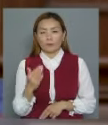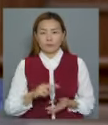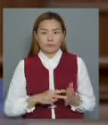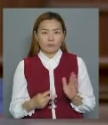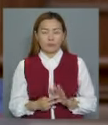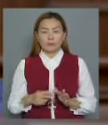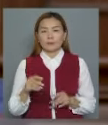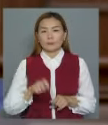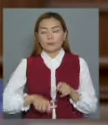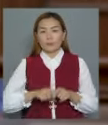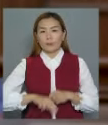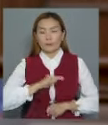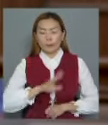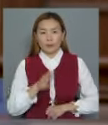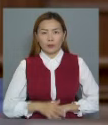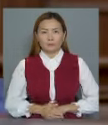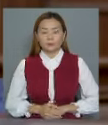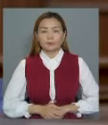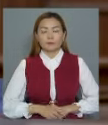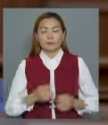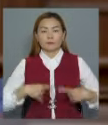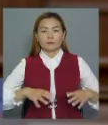жоспарлы іс-шаралар ұйымдастырылды. Мүдделі